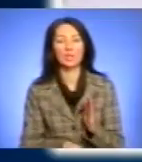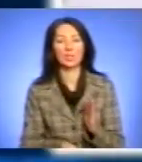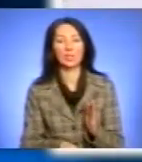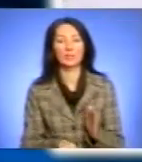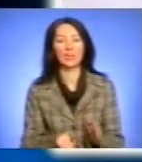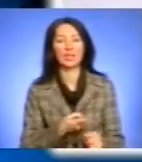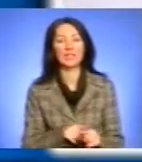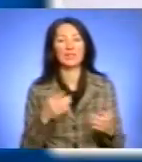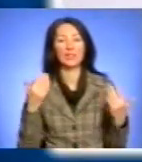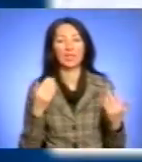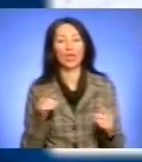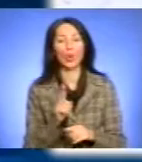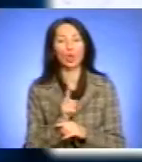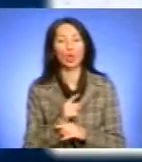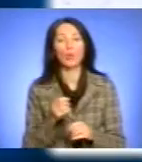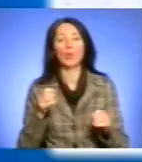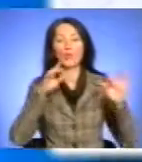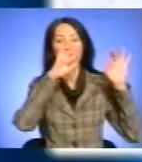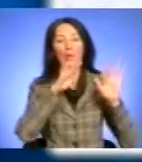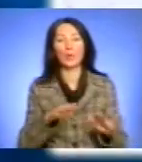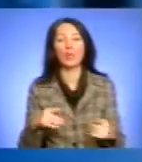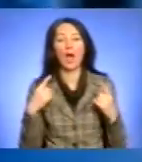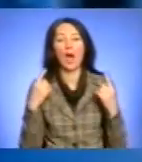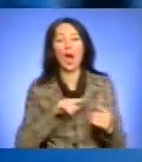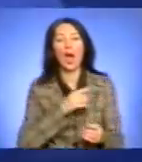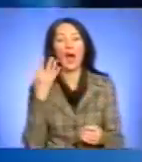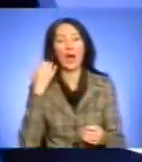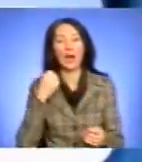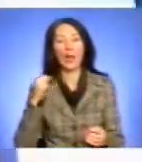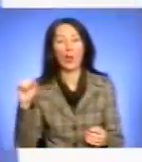За ці вихідні у Тернополі випала рекордна кількість опадів.